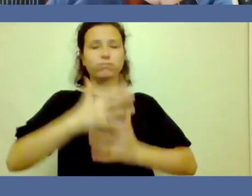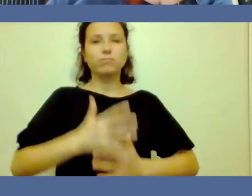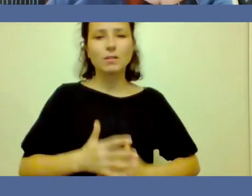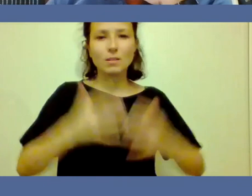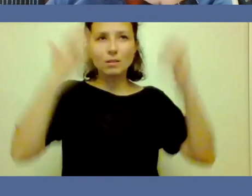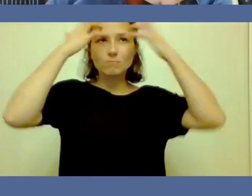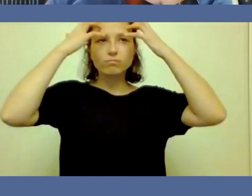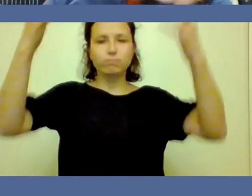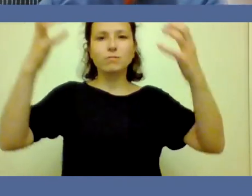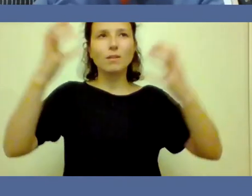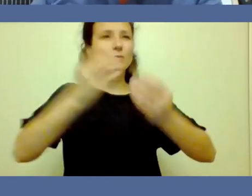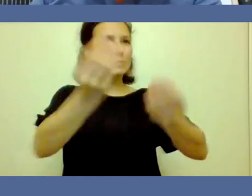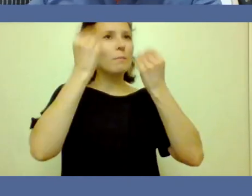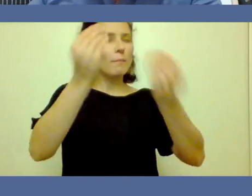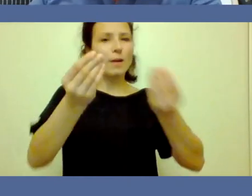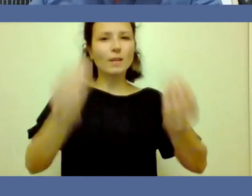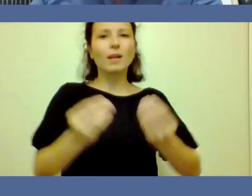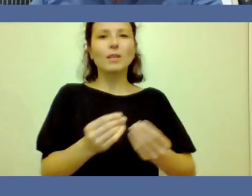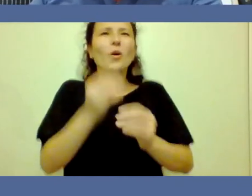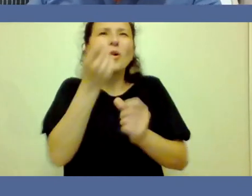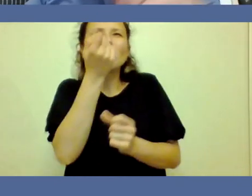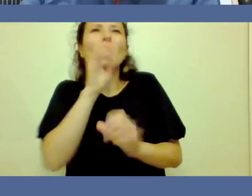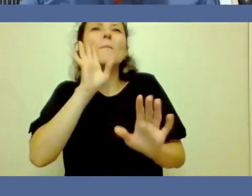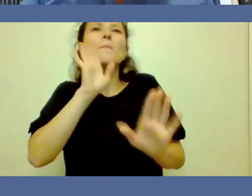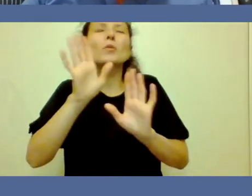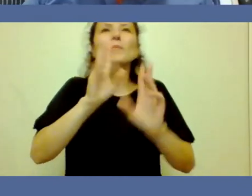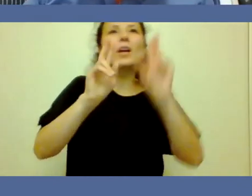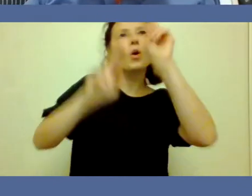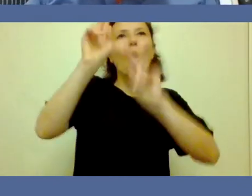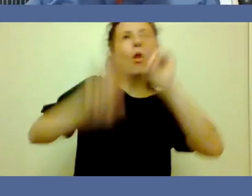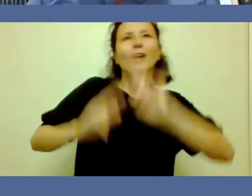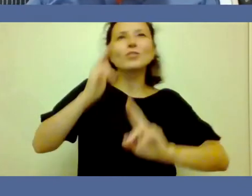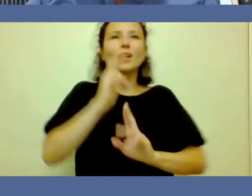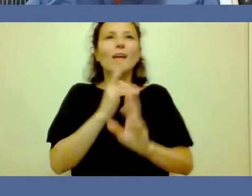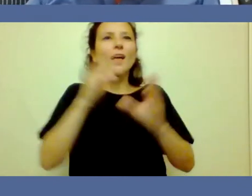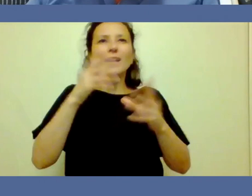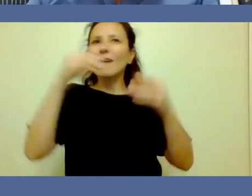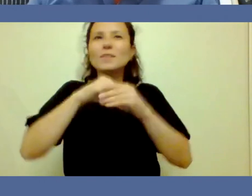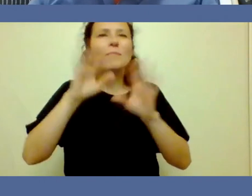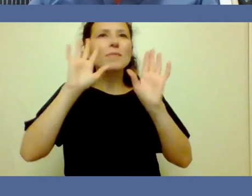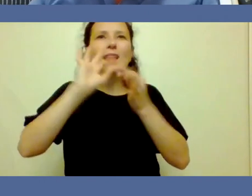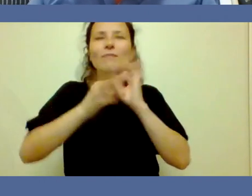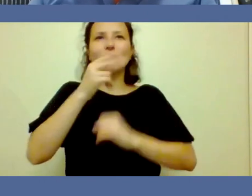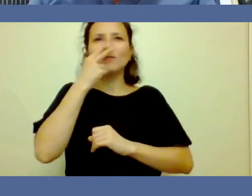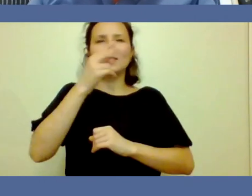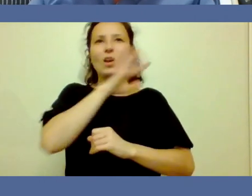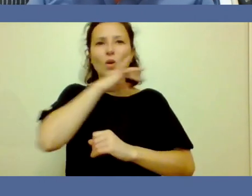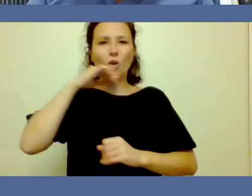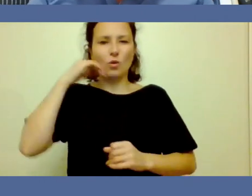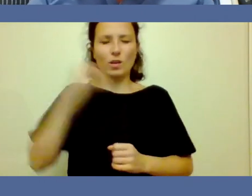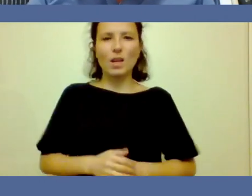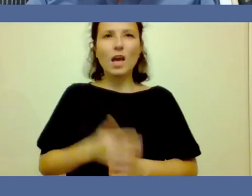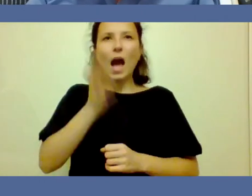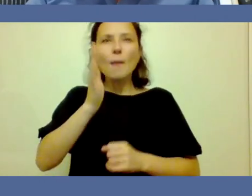jest fascynująca. To wygląda jak kolaż. Ja nawet jestem w stanie sobie to wyobrazić w kolorach, tak? A potem pan to zaczyna rzeczywiście